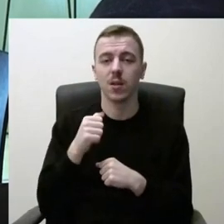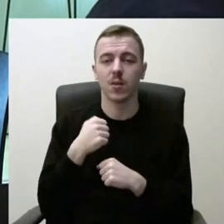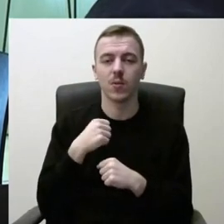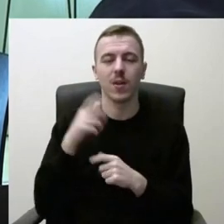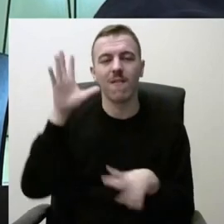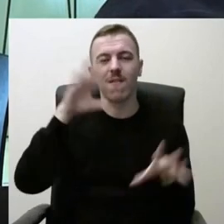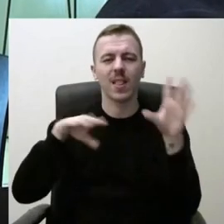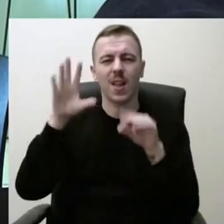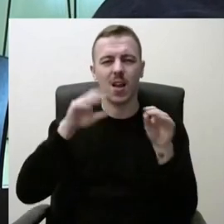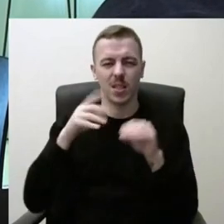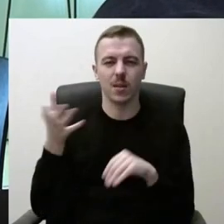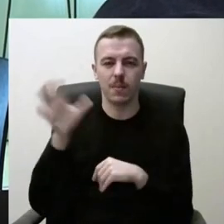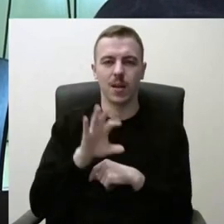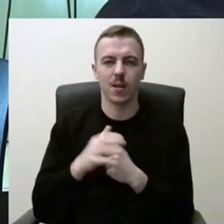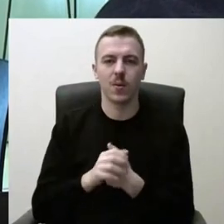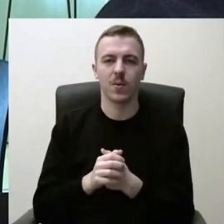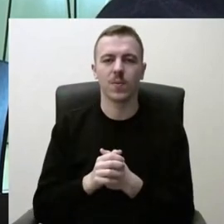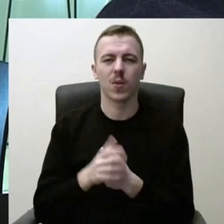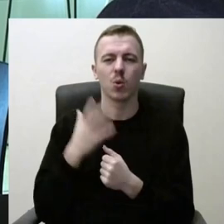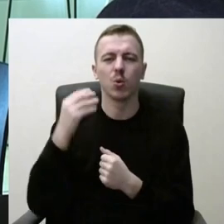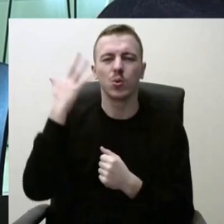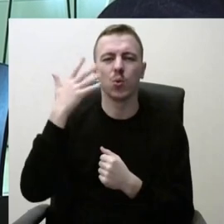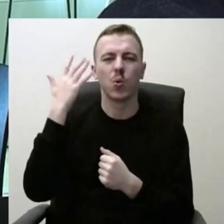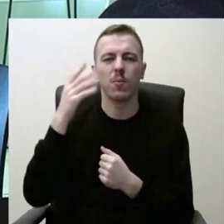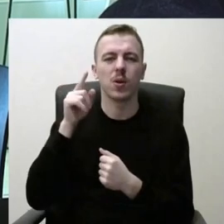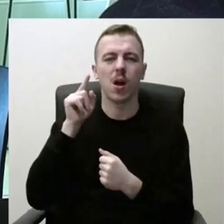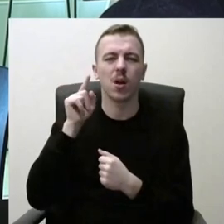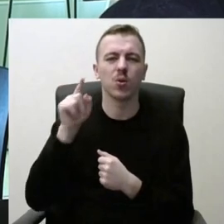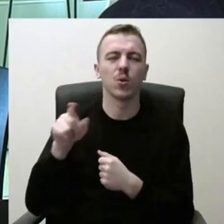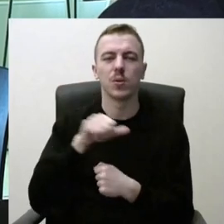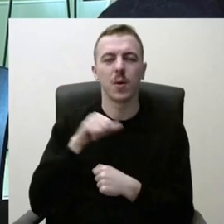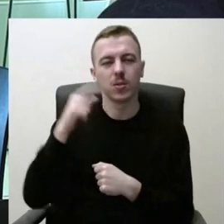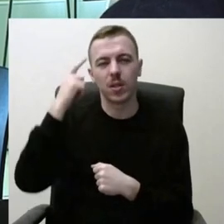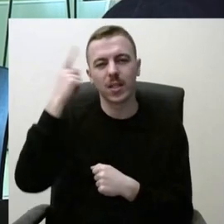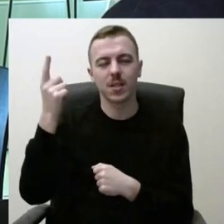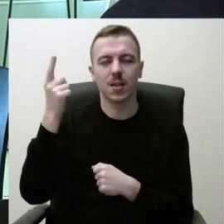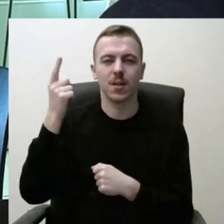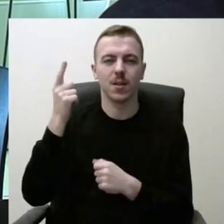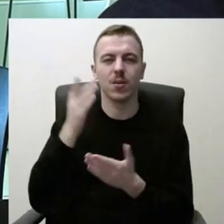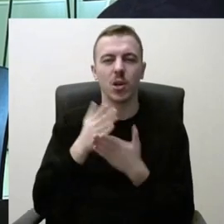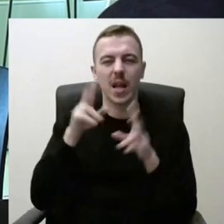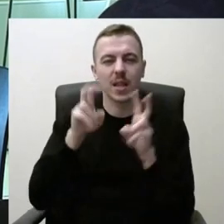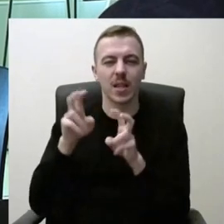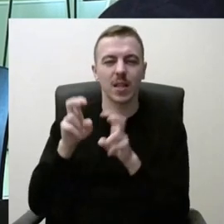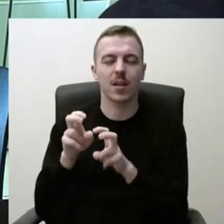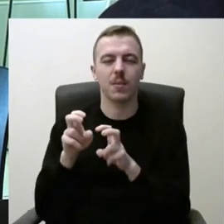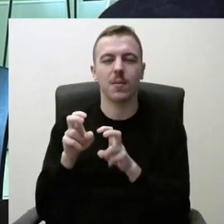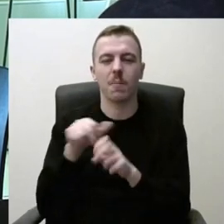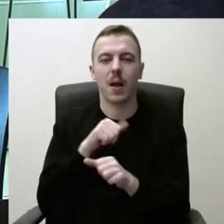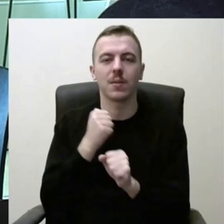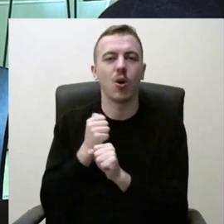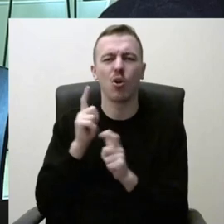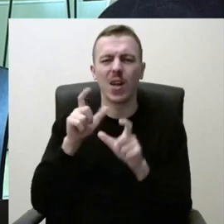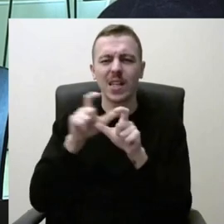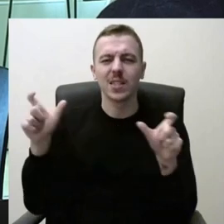fantaziją. Jūsų nuomonė ar jūsų pačių inicijuoti kažkokie tyrimai ir pabaigti tyrimai, o ne